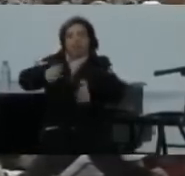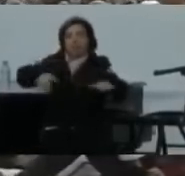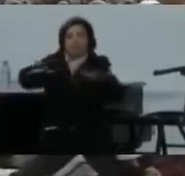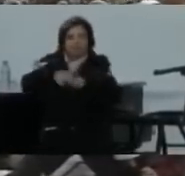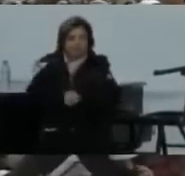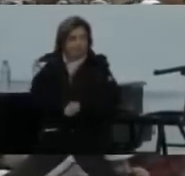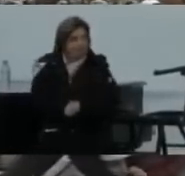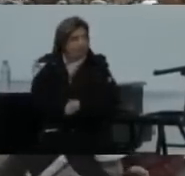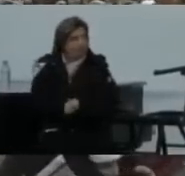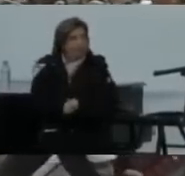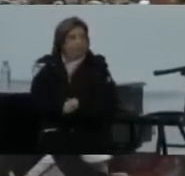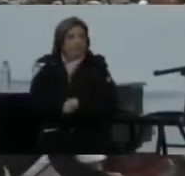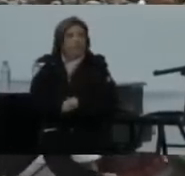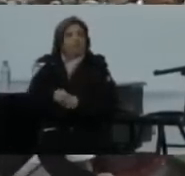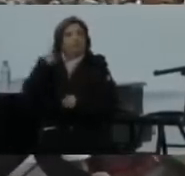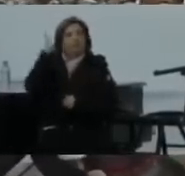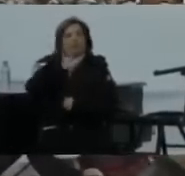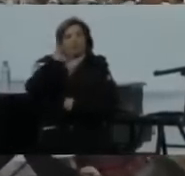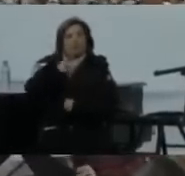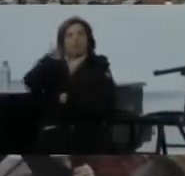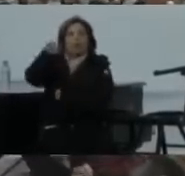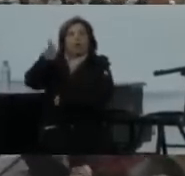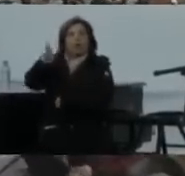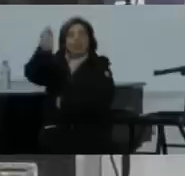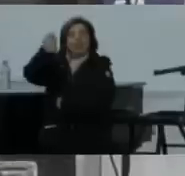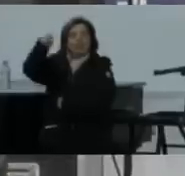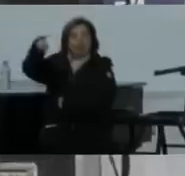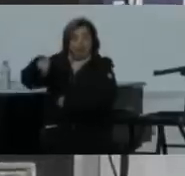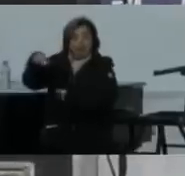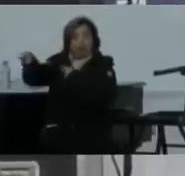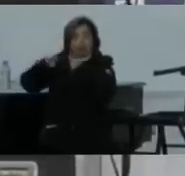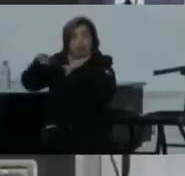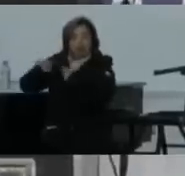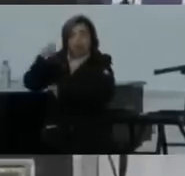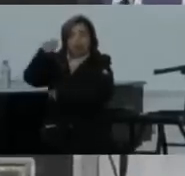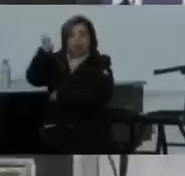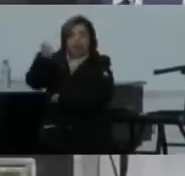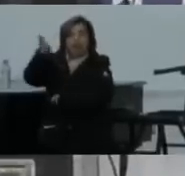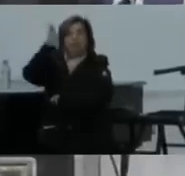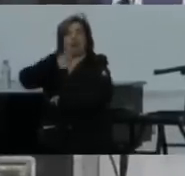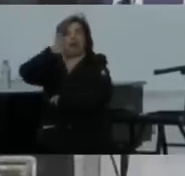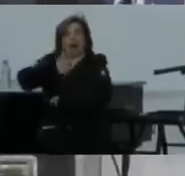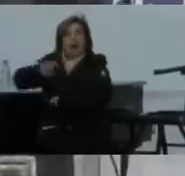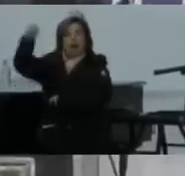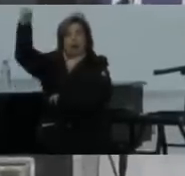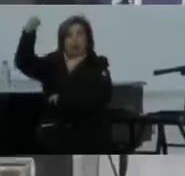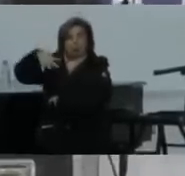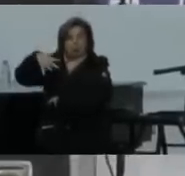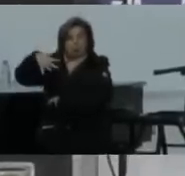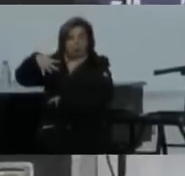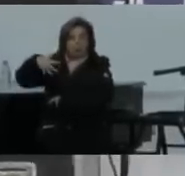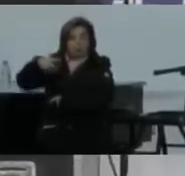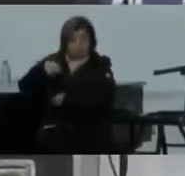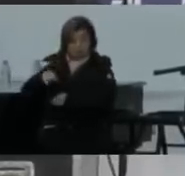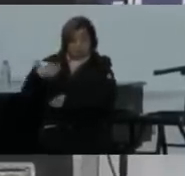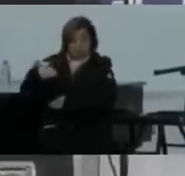Adesso... la multi-utility, IREN che gestisce gas, acqua, luce, rifiuti, IREN di Genova. Ci siamo entrati